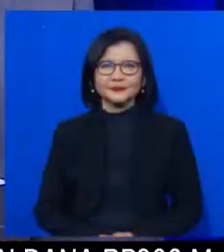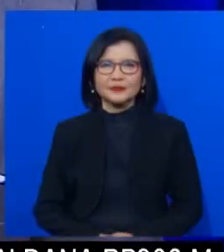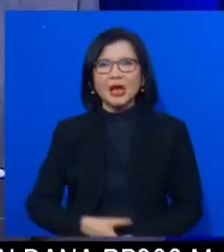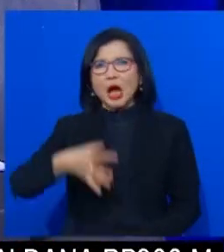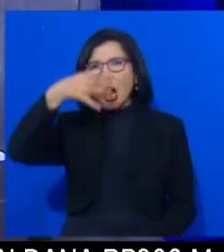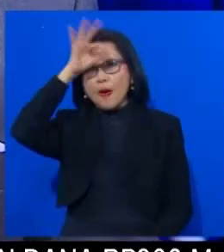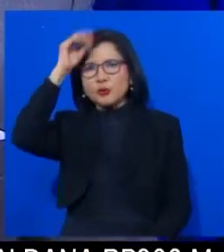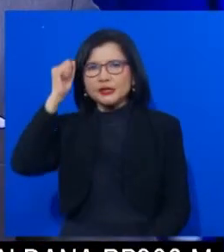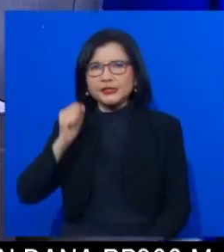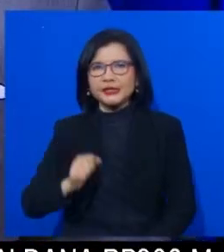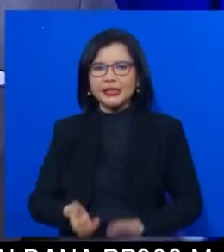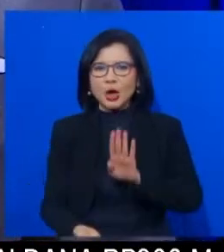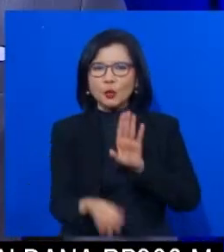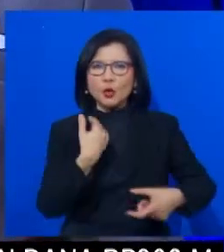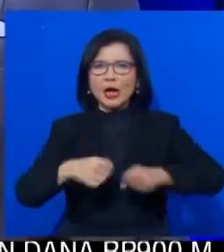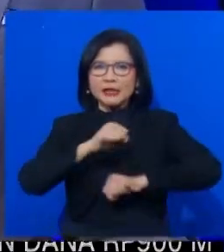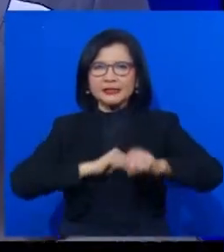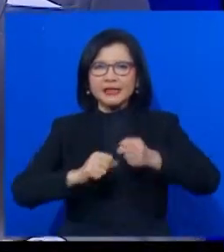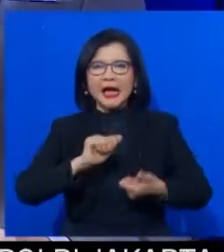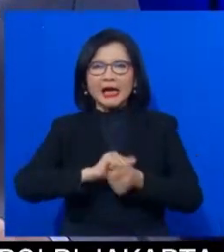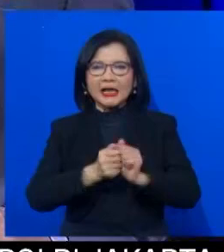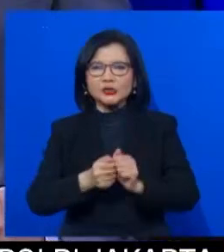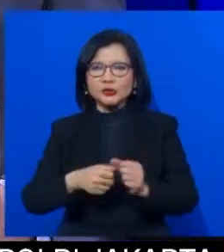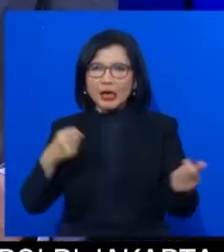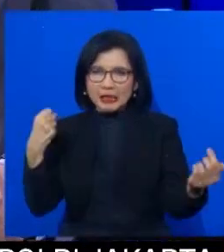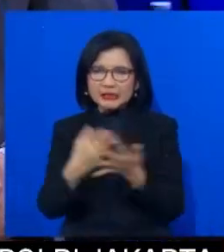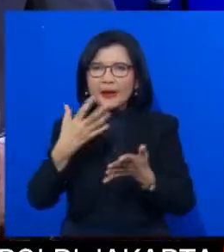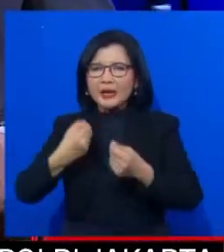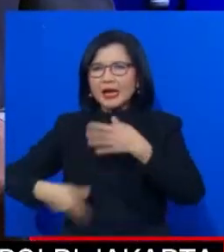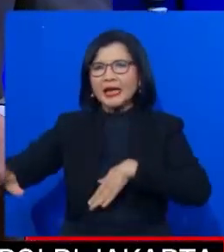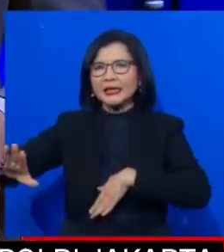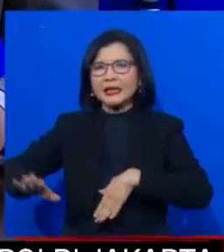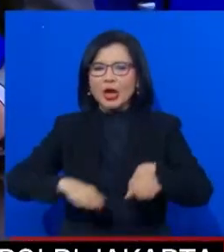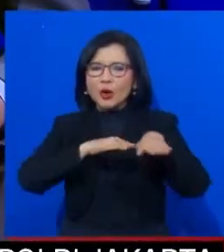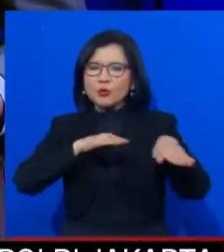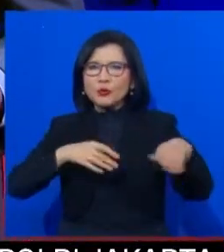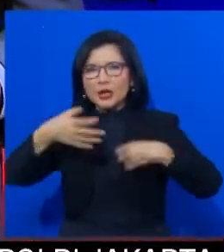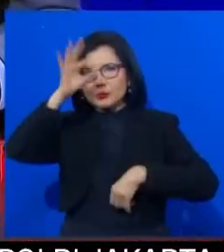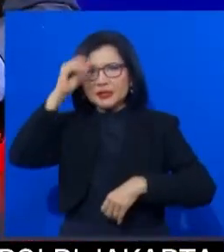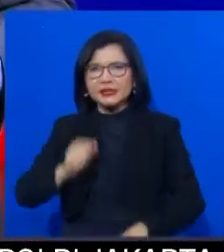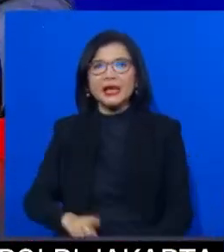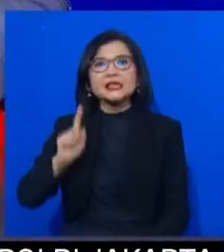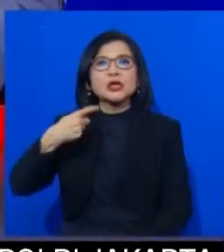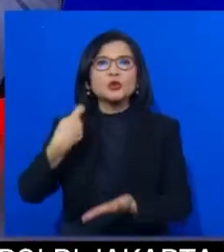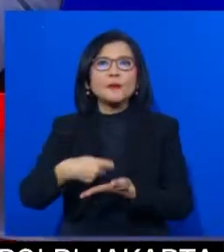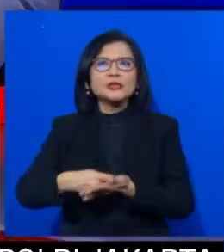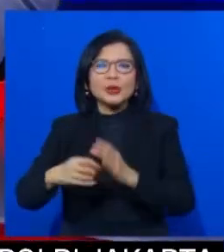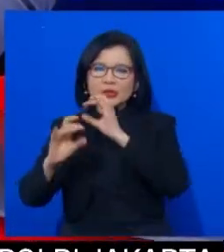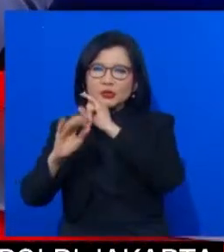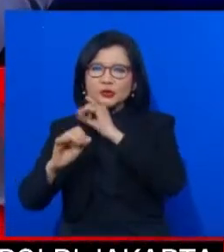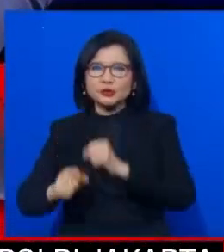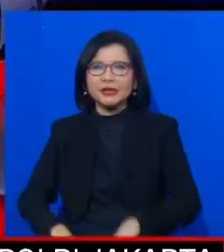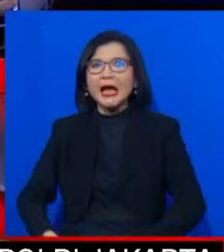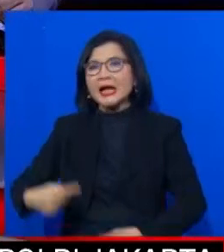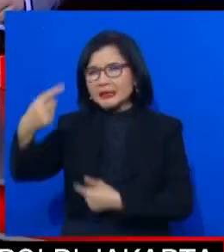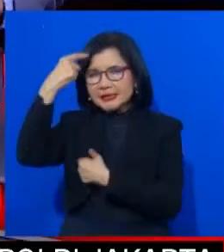Polisi menggelar rekonstruksi kasus tabrak lari di tengah iring-iringan kepolisian yang merewaskan seorang mahasiswa di Cianjur, Jawa Barat. Tersangka yang mengendarai mobil